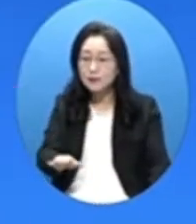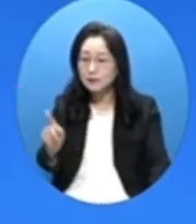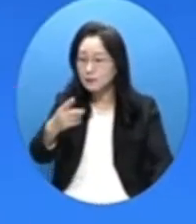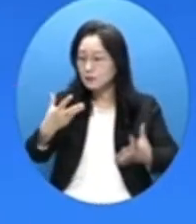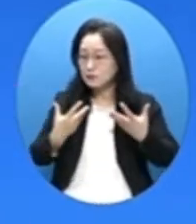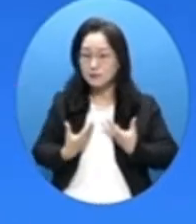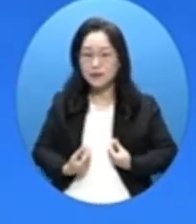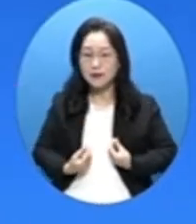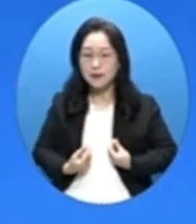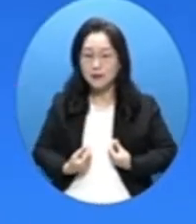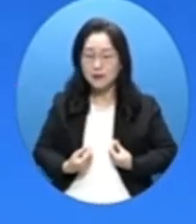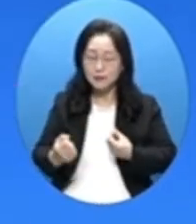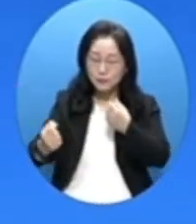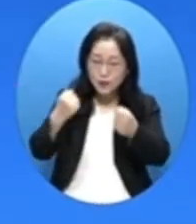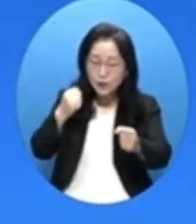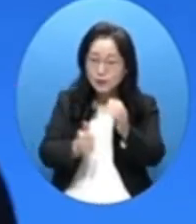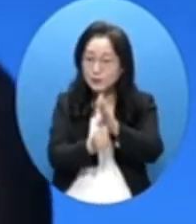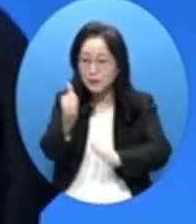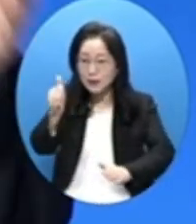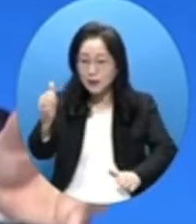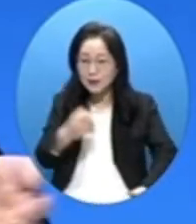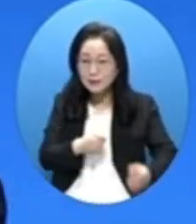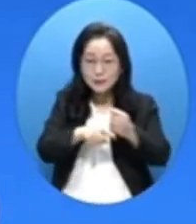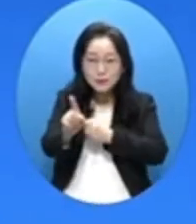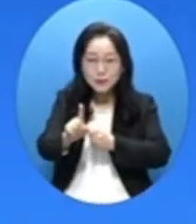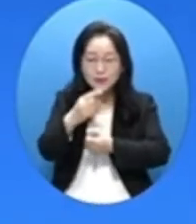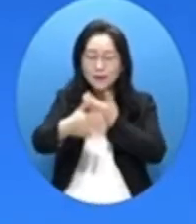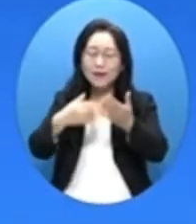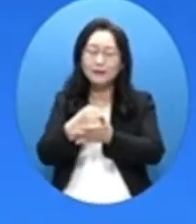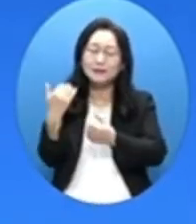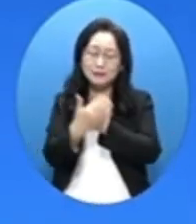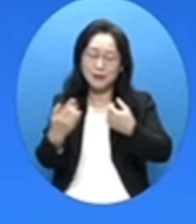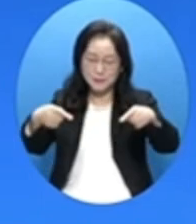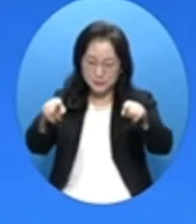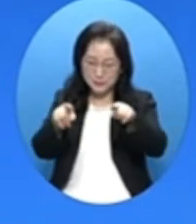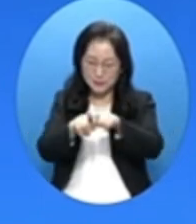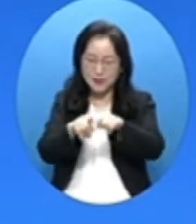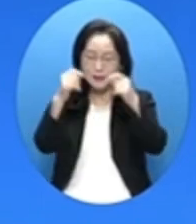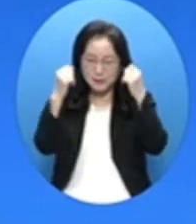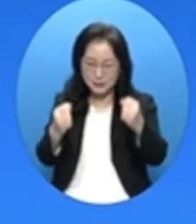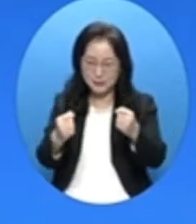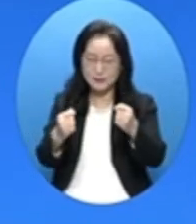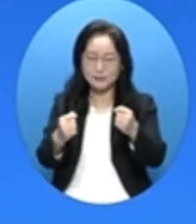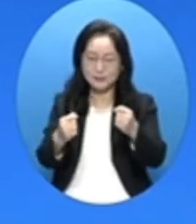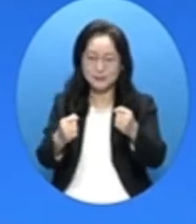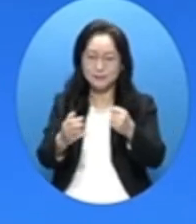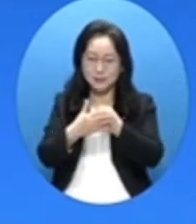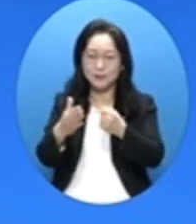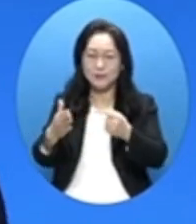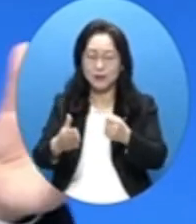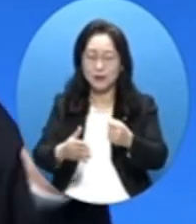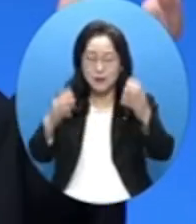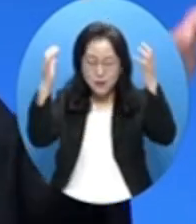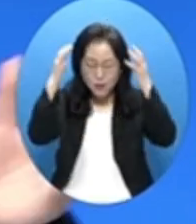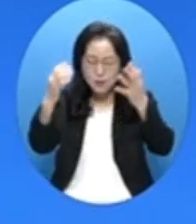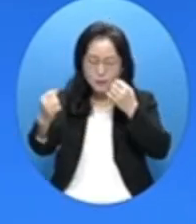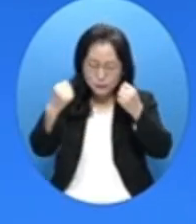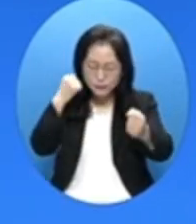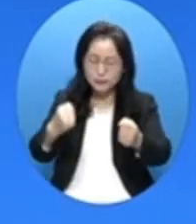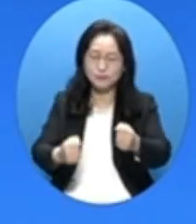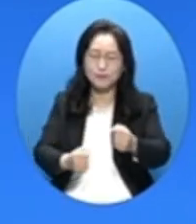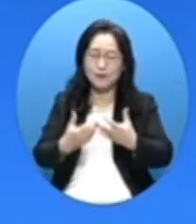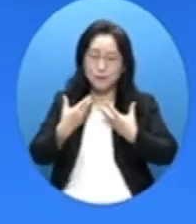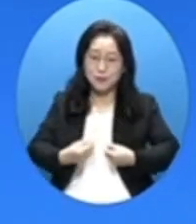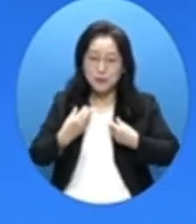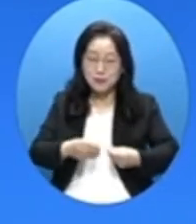절망 가운데서도 우리에게 희망이 있는 것은 하나님의 은혜가 우리 함께 하고 있기 때문이고 있습니다 절망을 중에 고통 중에 괴로움 중에 우리가